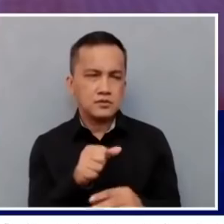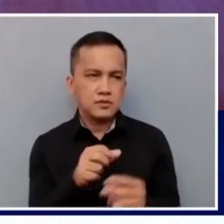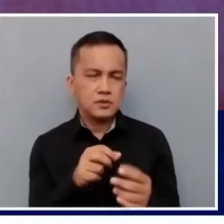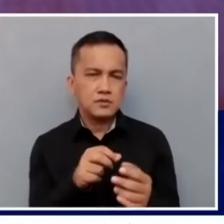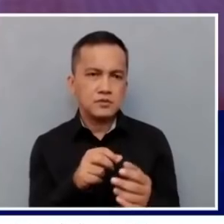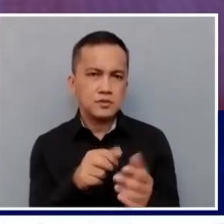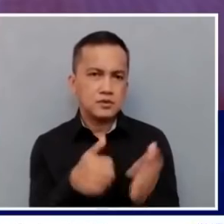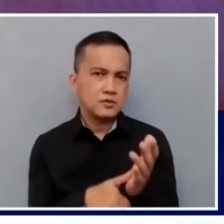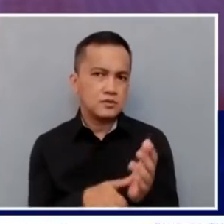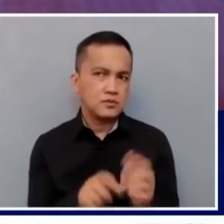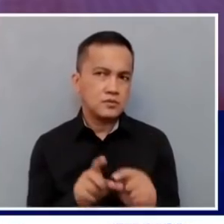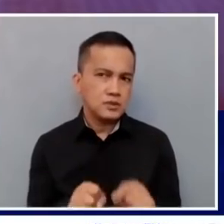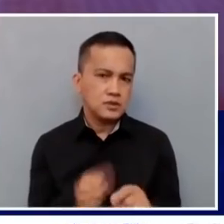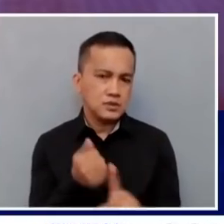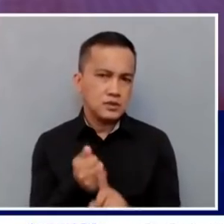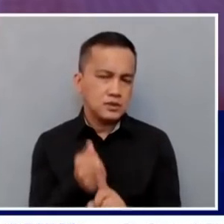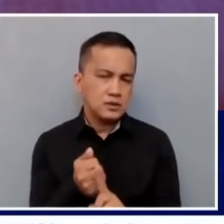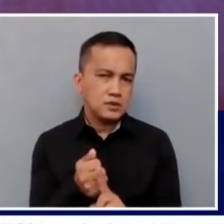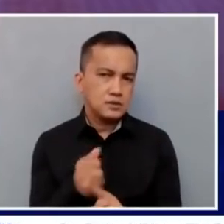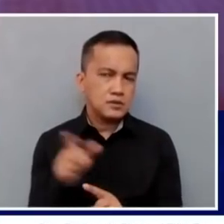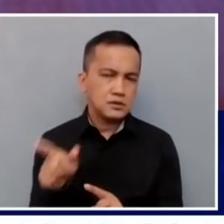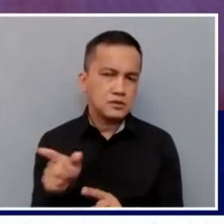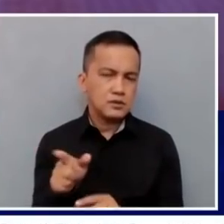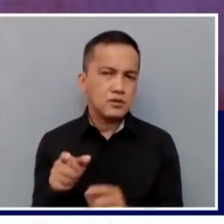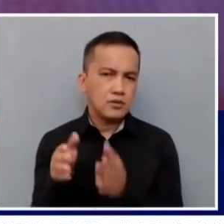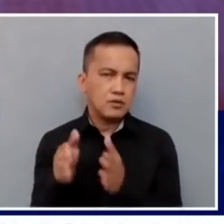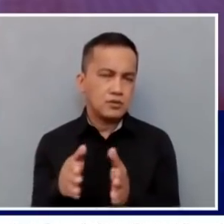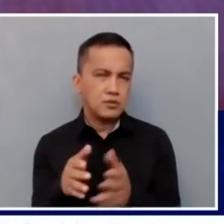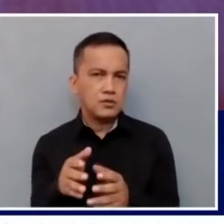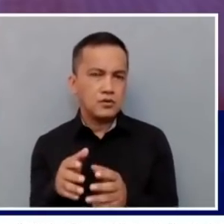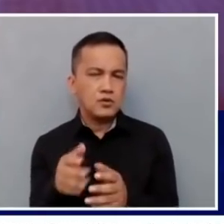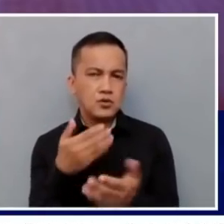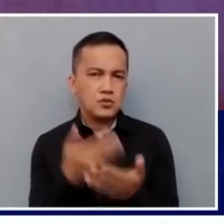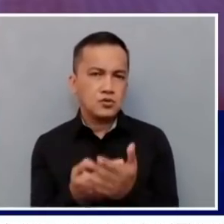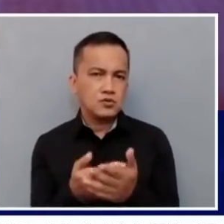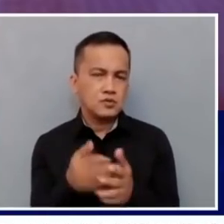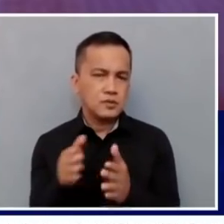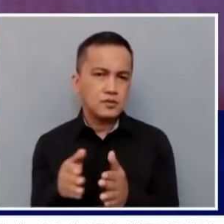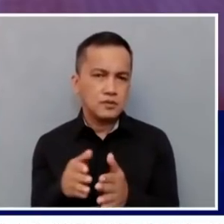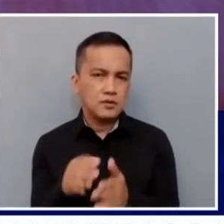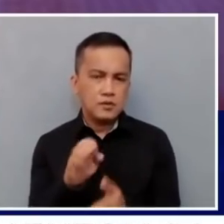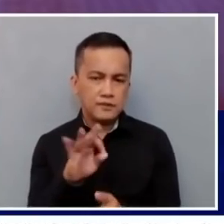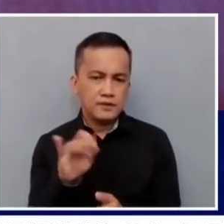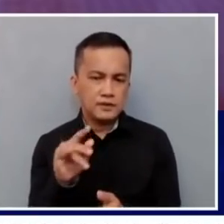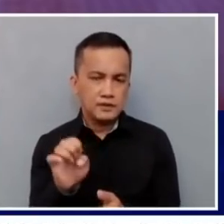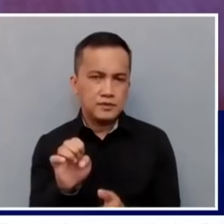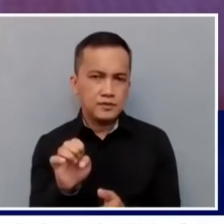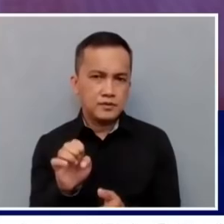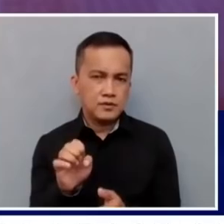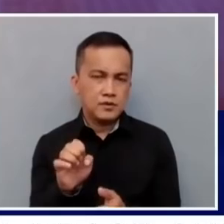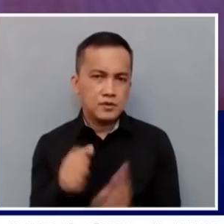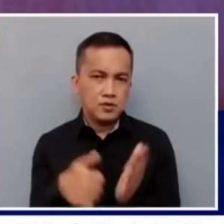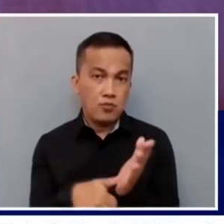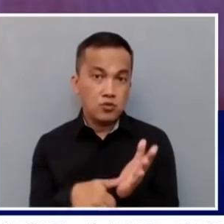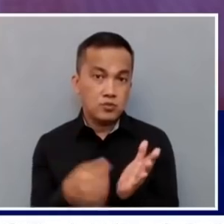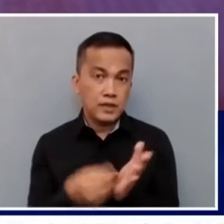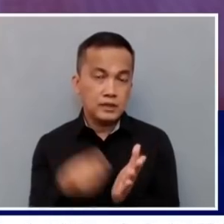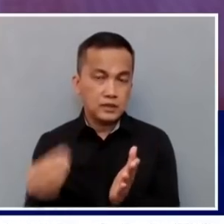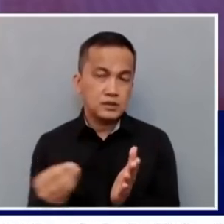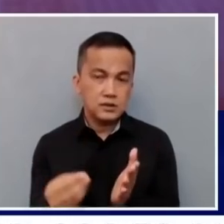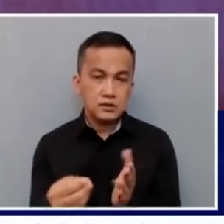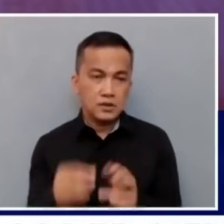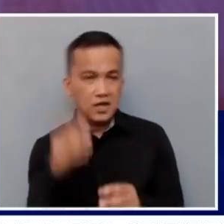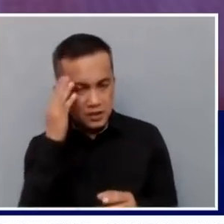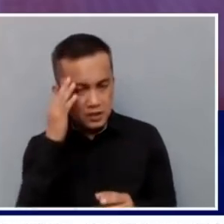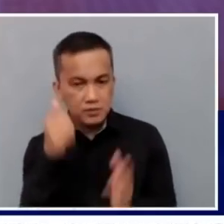sadyain yun eh. At yan yung pinaka-effective way to maging effective yung vote buying. Kasi kung nalaman nung namili ng boto